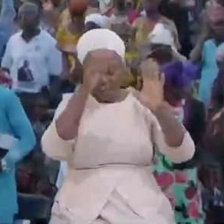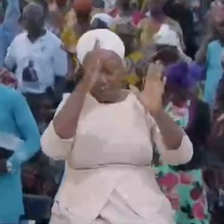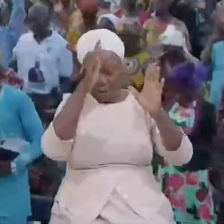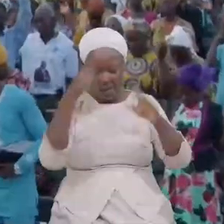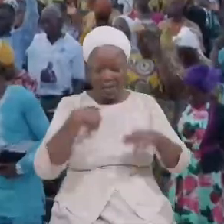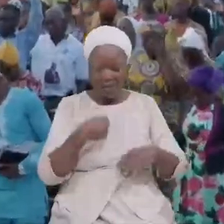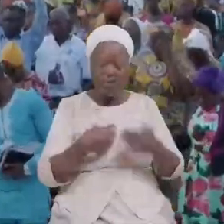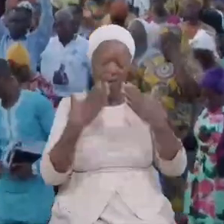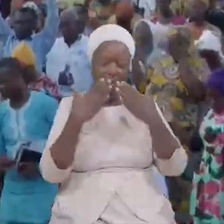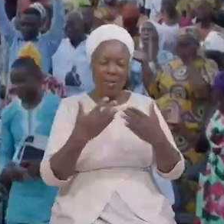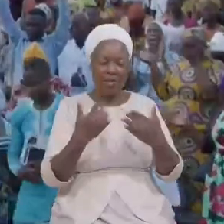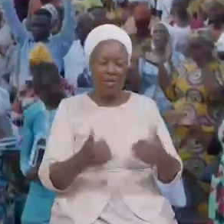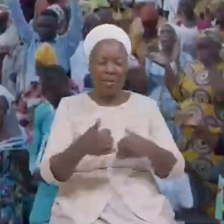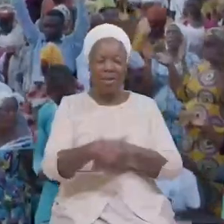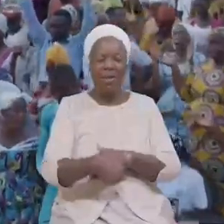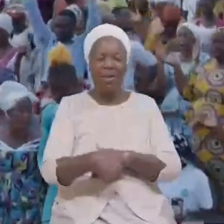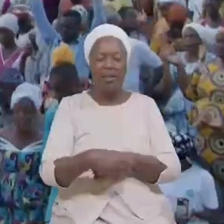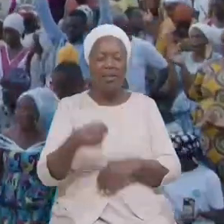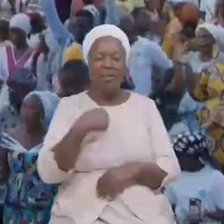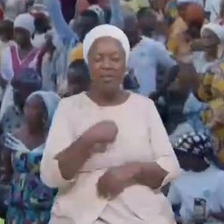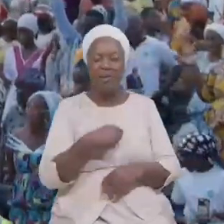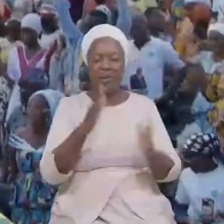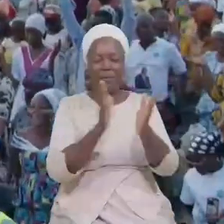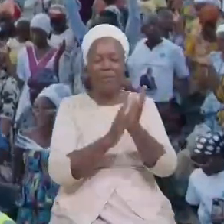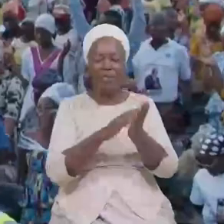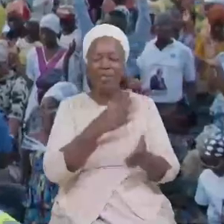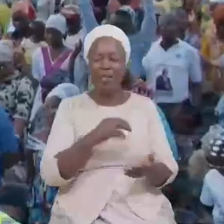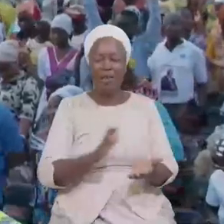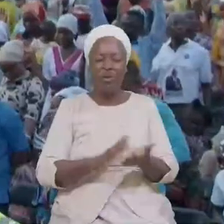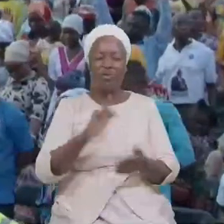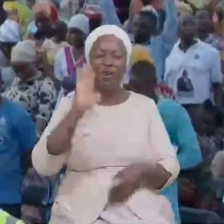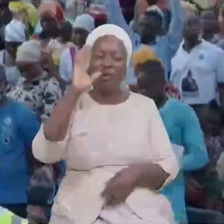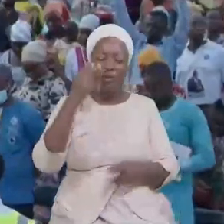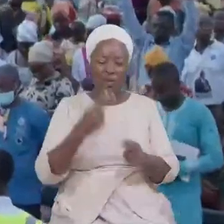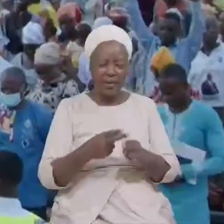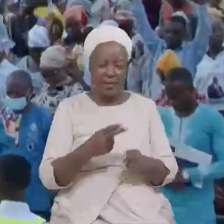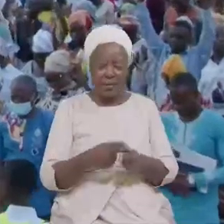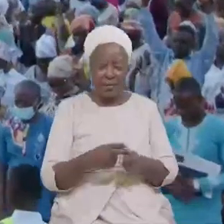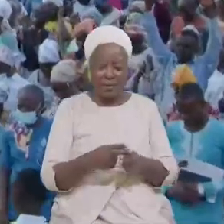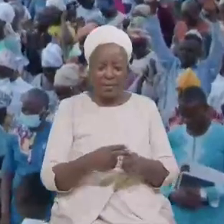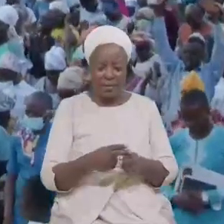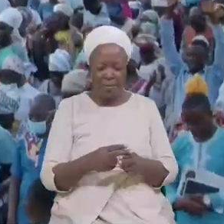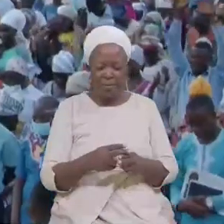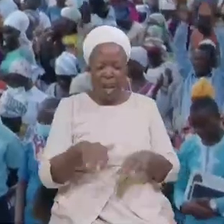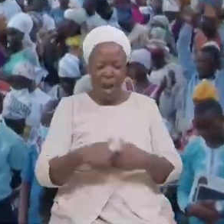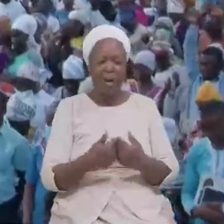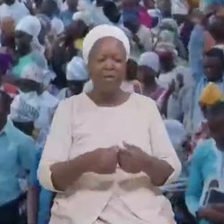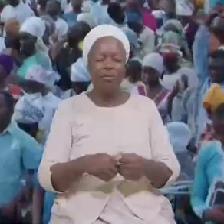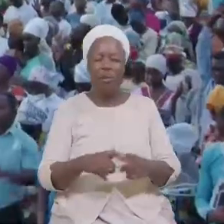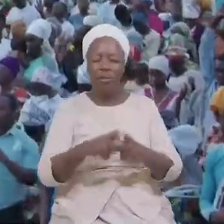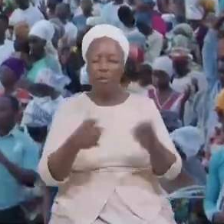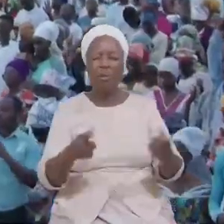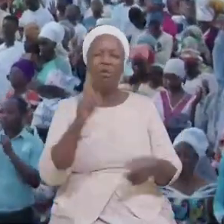Père, nous te remercions ce soir. Nous bénissons ton Saint-Nom. Oh, que tu es puissant,